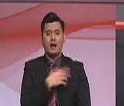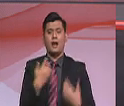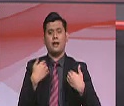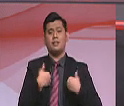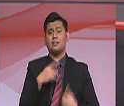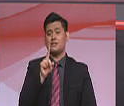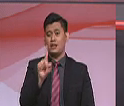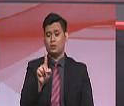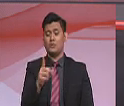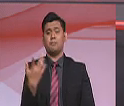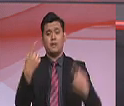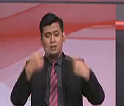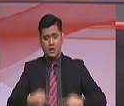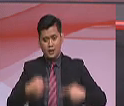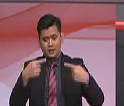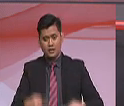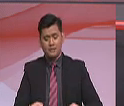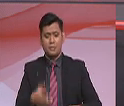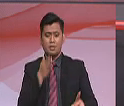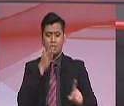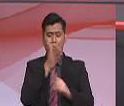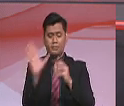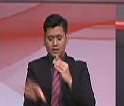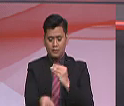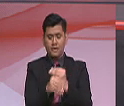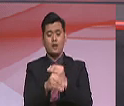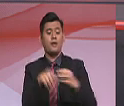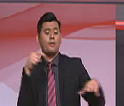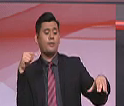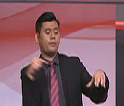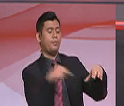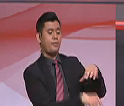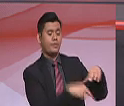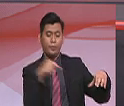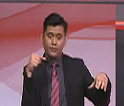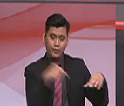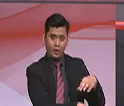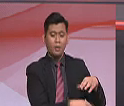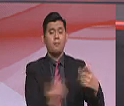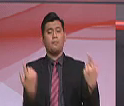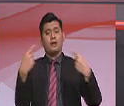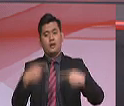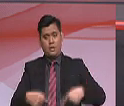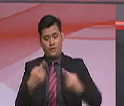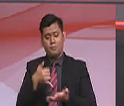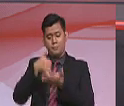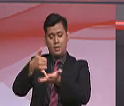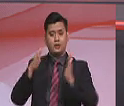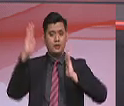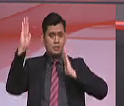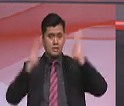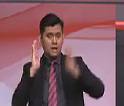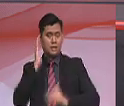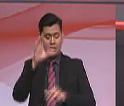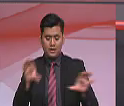perlawanan Liga Super 2020, beliau turut menyasarkan penambahan bilangan jaringan gol dalam aksi Piala Malaysia yang dijadualkan bermula